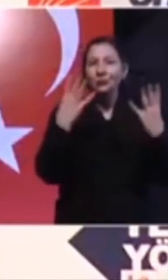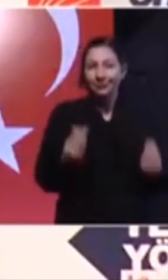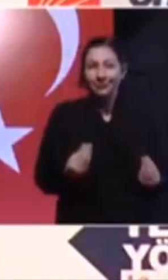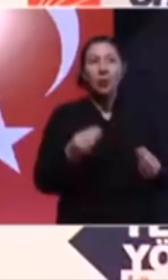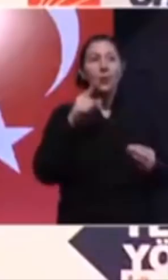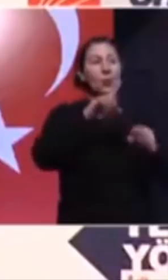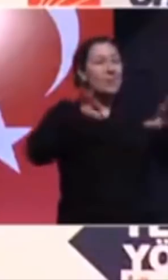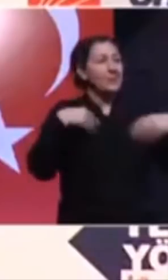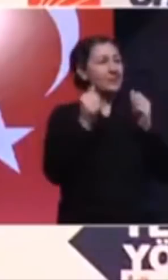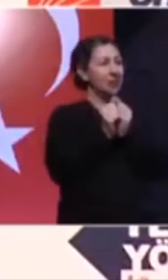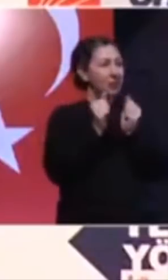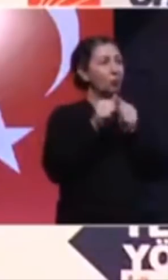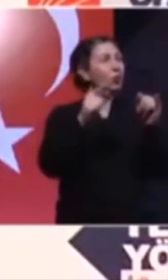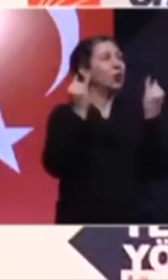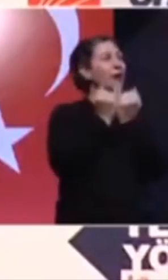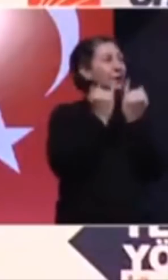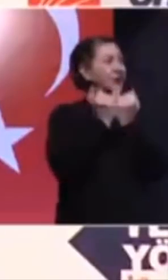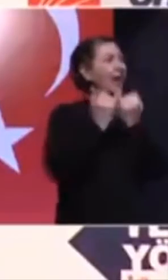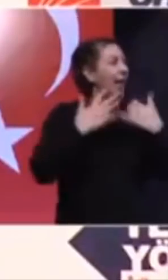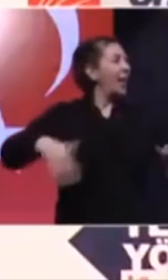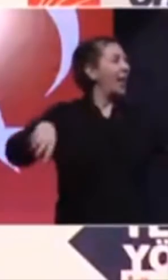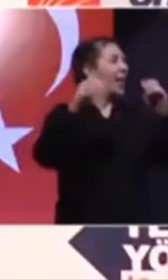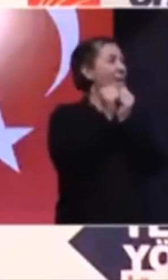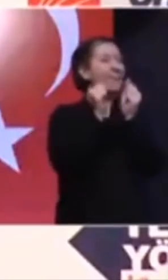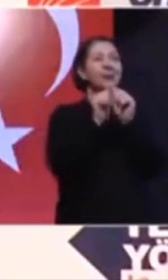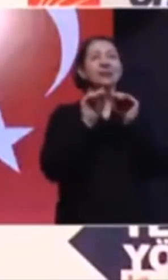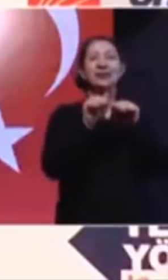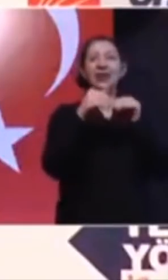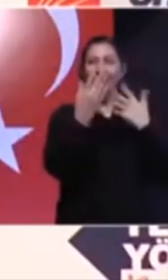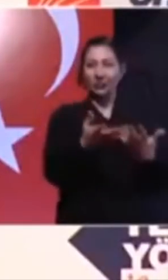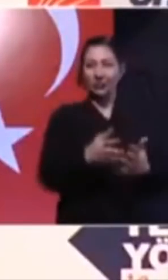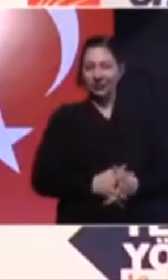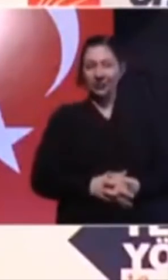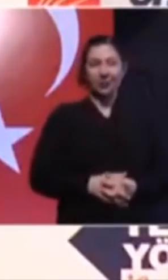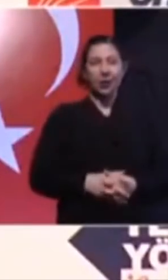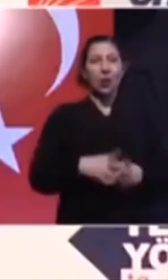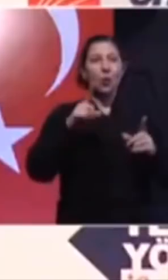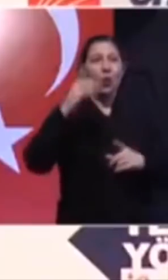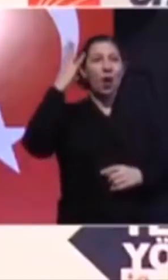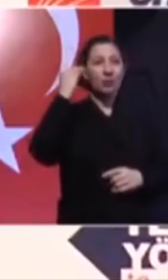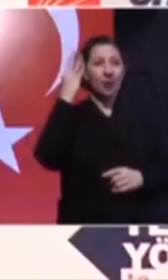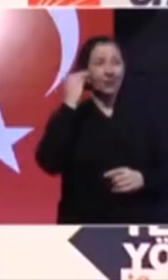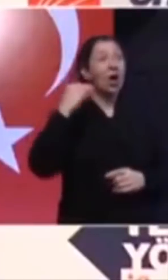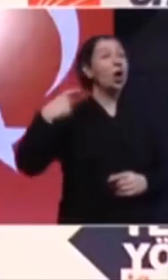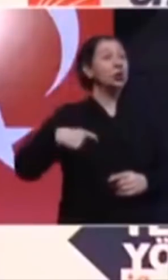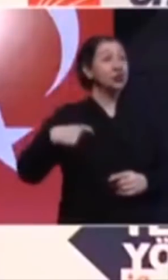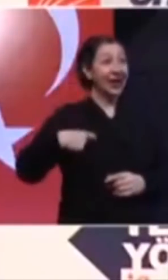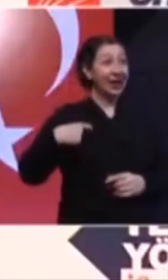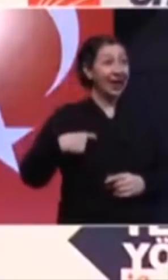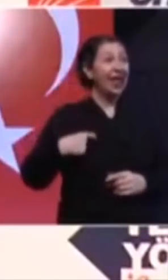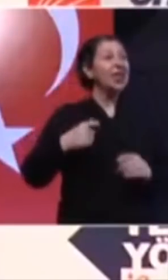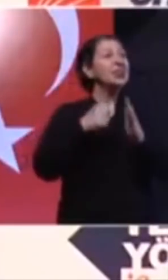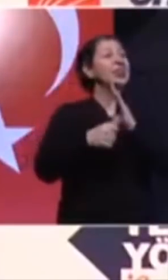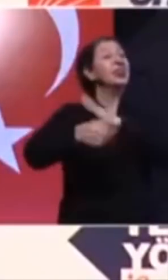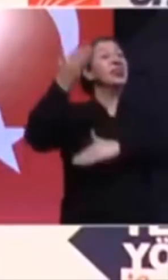bu birlikteliğe ve bu kardeşliğe hep beraber katkı sunacağız. Bu manada özellikle